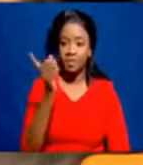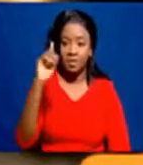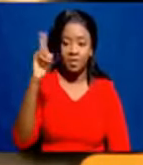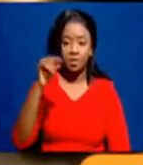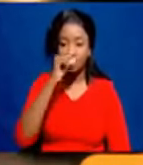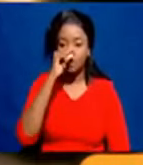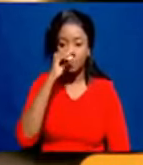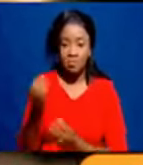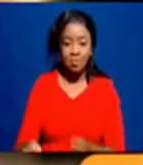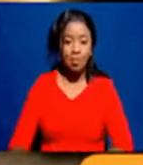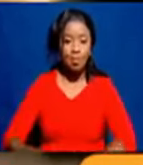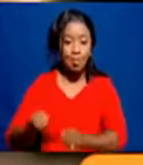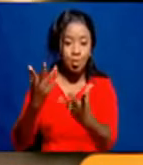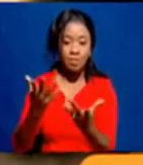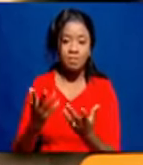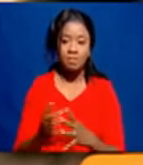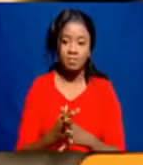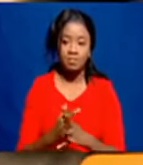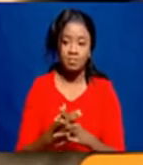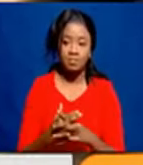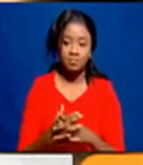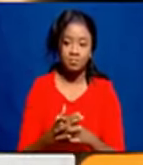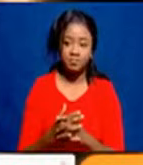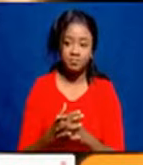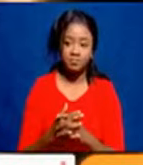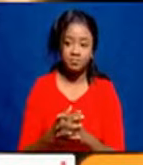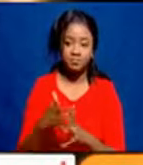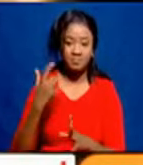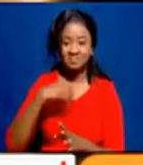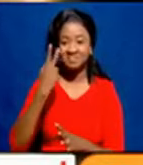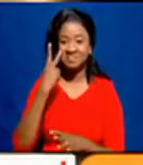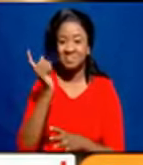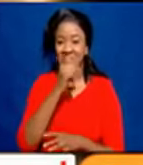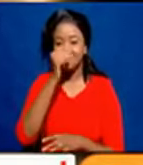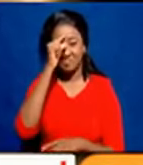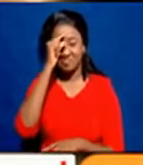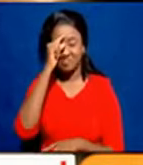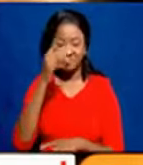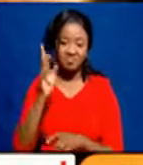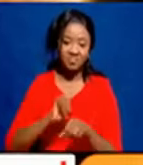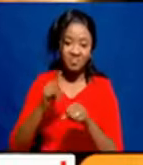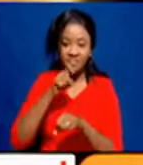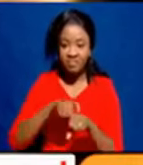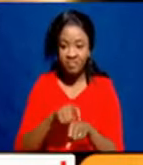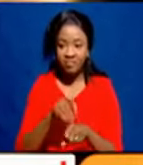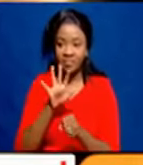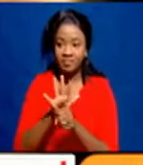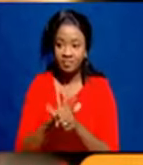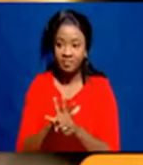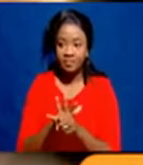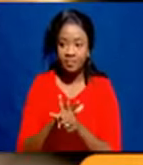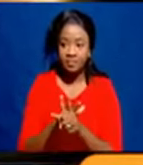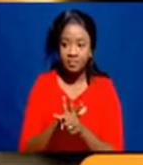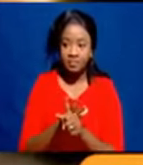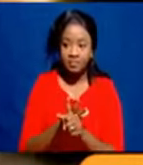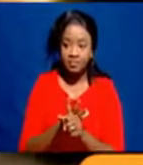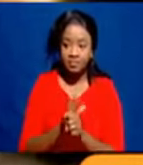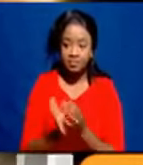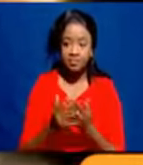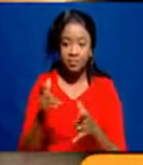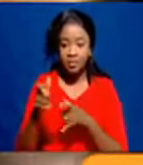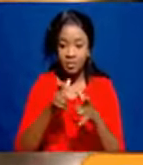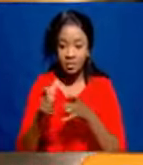Nairobi, we saw the government took a lot of time to contain the